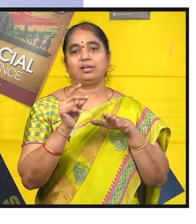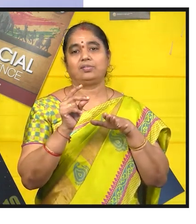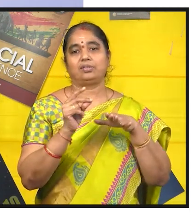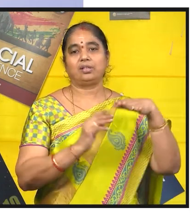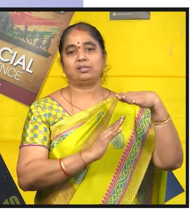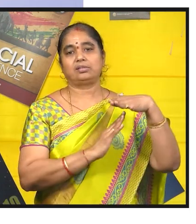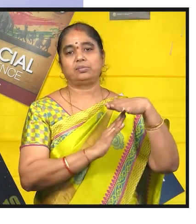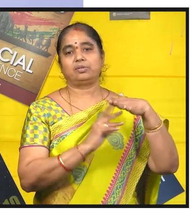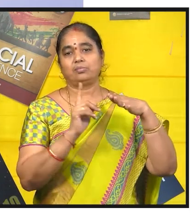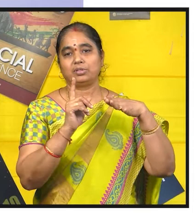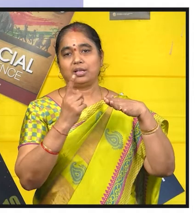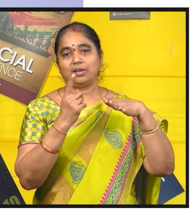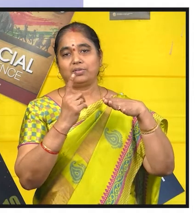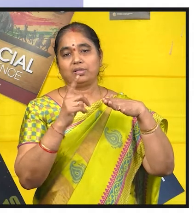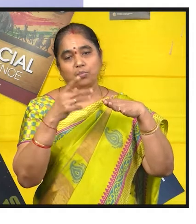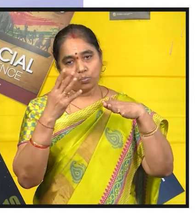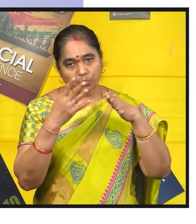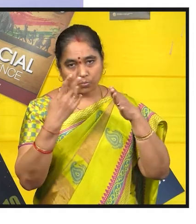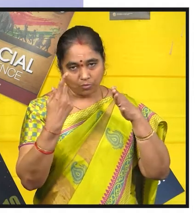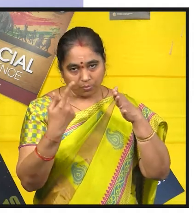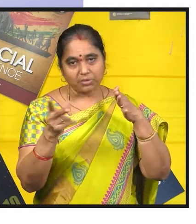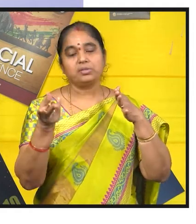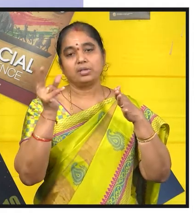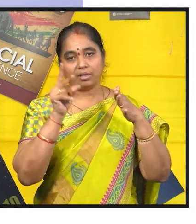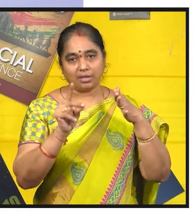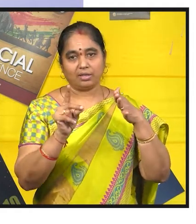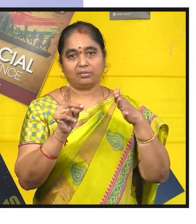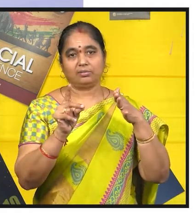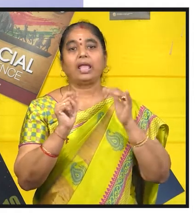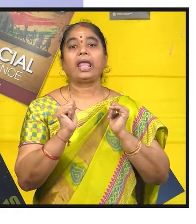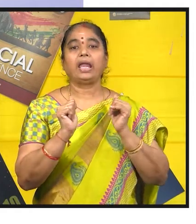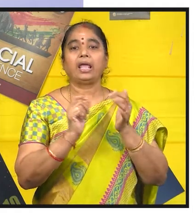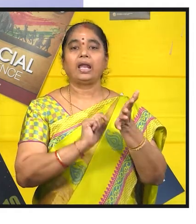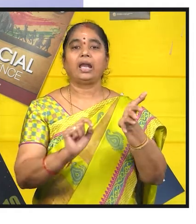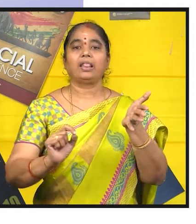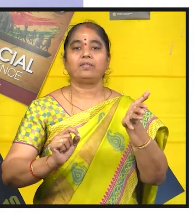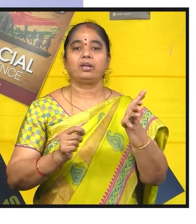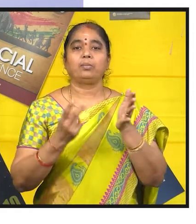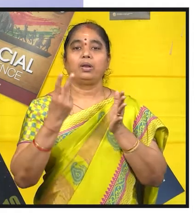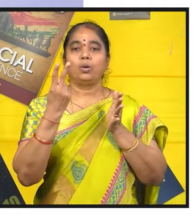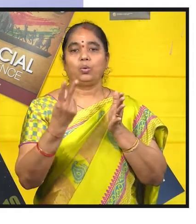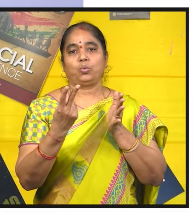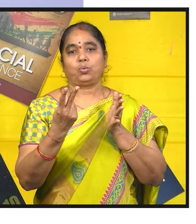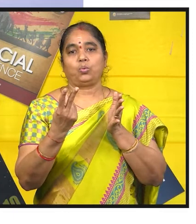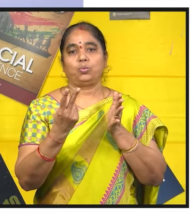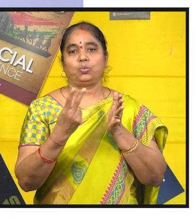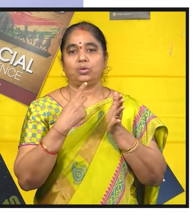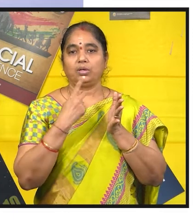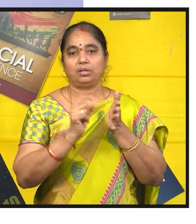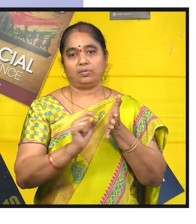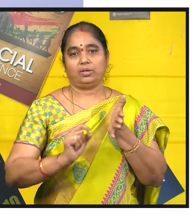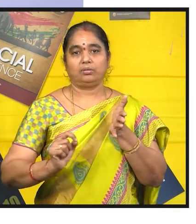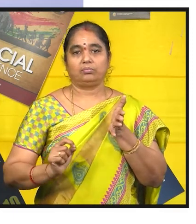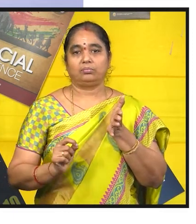ரெண்டாவது கூட்டுக்கு வரும் பொழுது ஒன்றாவது கூட்டை முடித்து ரெண்டாவது கூட்டில் நம்ம என்ன எழுத வேண்டும் என்று சொன்னால் டூ என்று எழுத